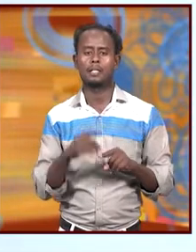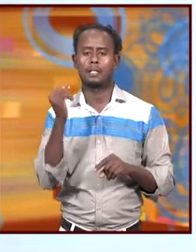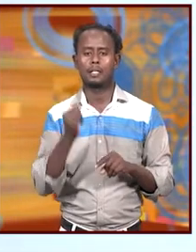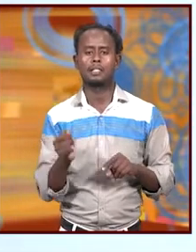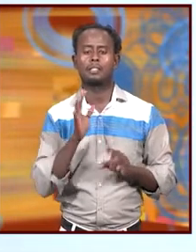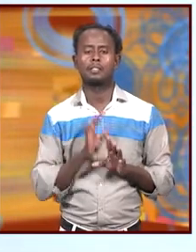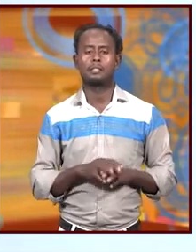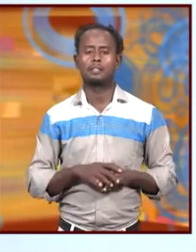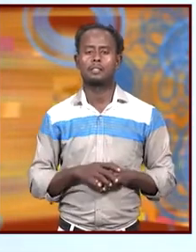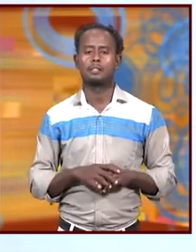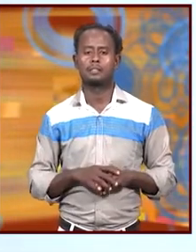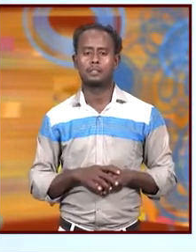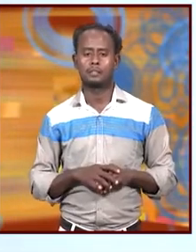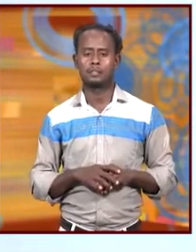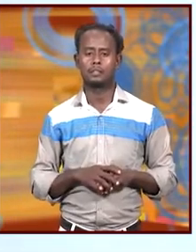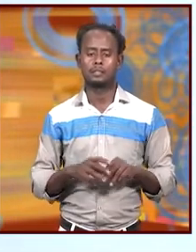18 × 6